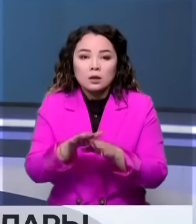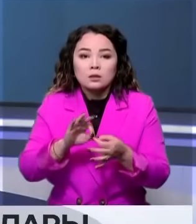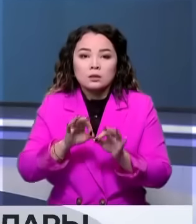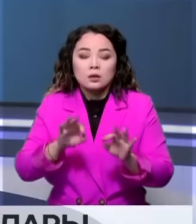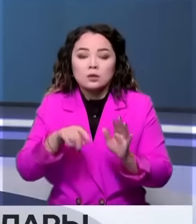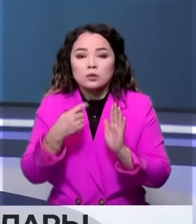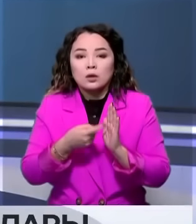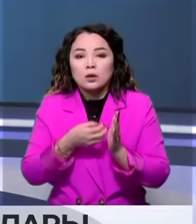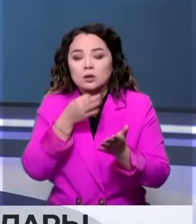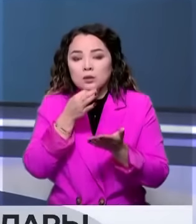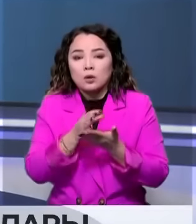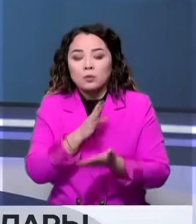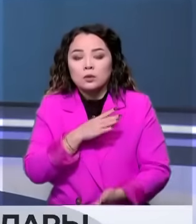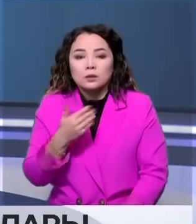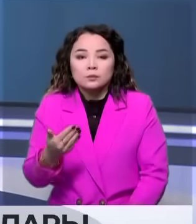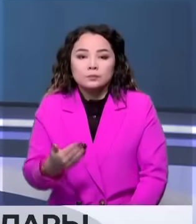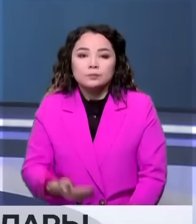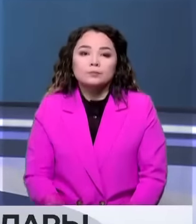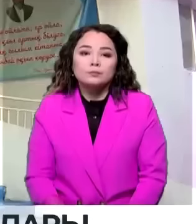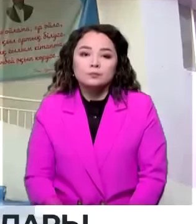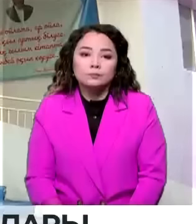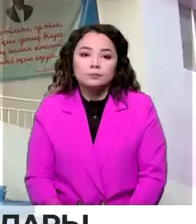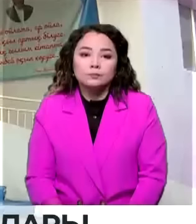осы сауалдың жауабын іздеп көрді.